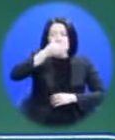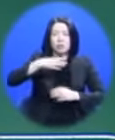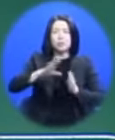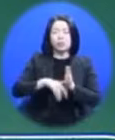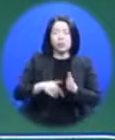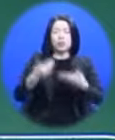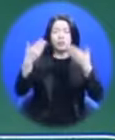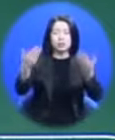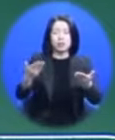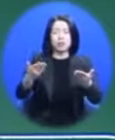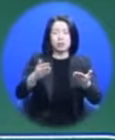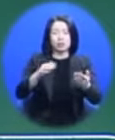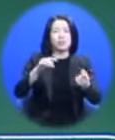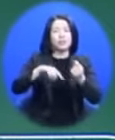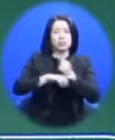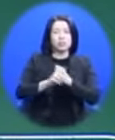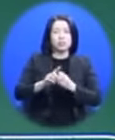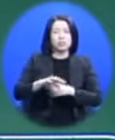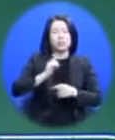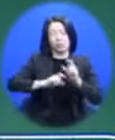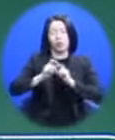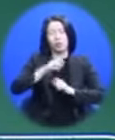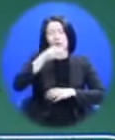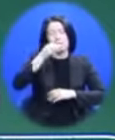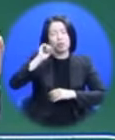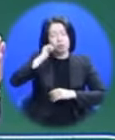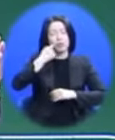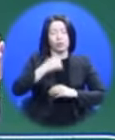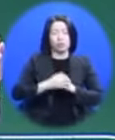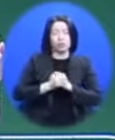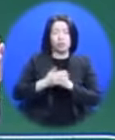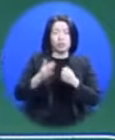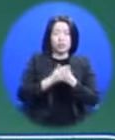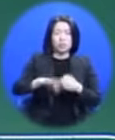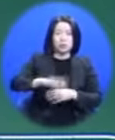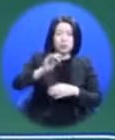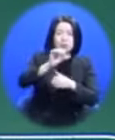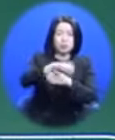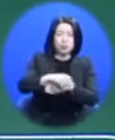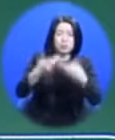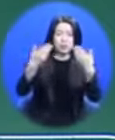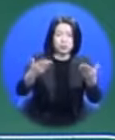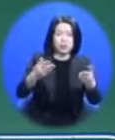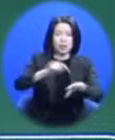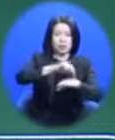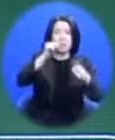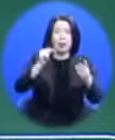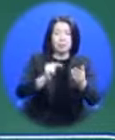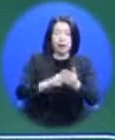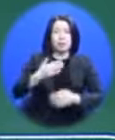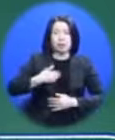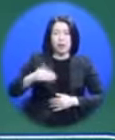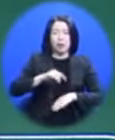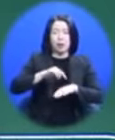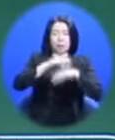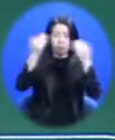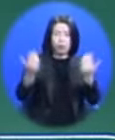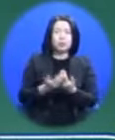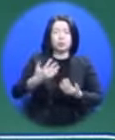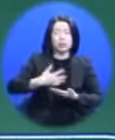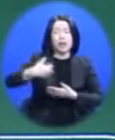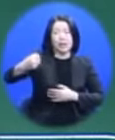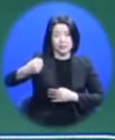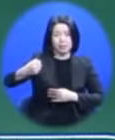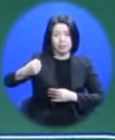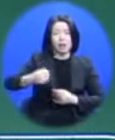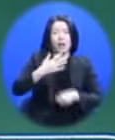참 어렵죠. 그래서 첫 열매를 드린다. 그래서 그 마음에 내 모든 것이 하나님의 것이고